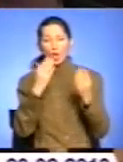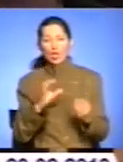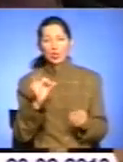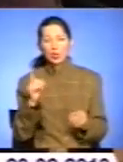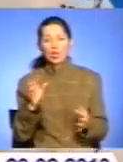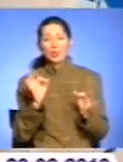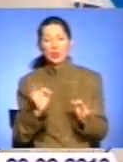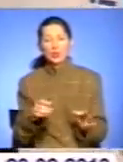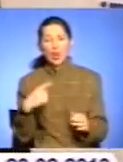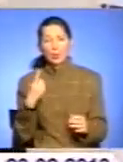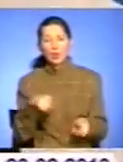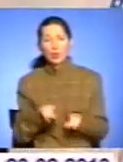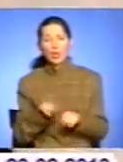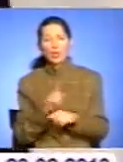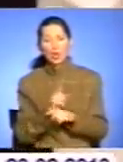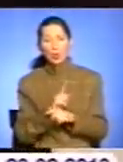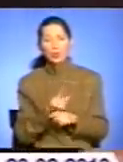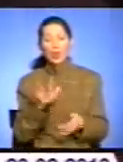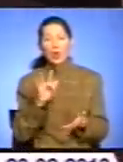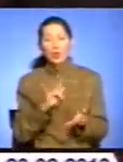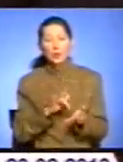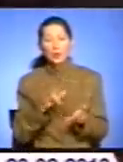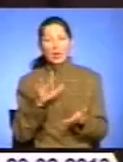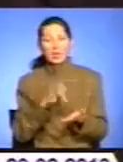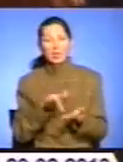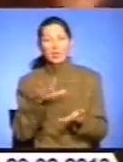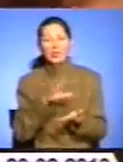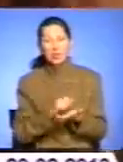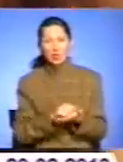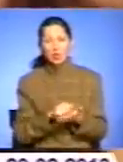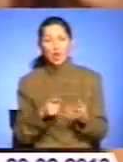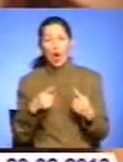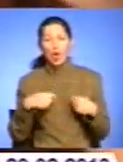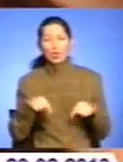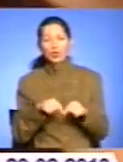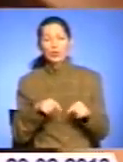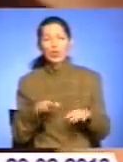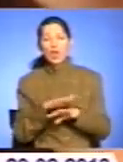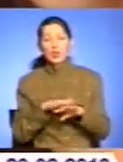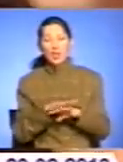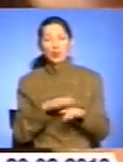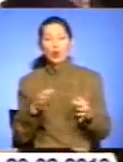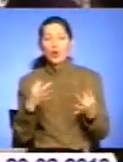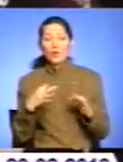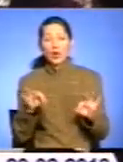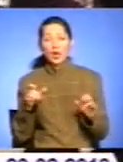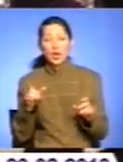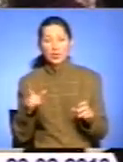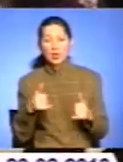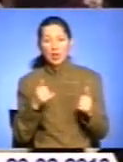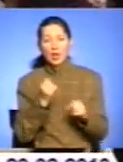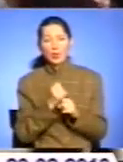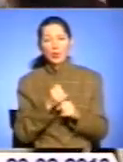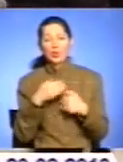та тернопільському міськрайонному центрах зайнятості організували ярмарок вакансій. Для роботодавців провели